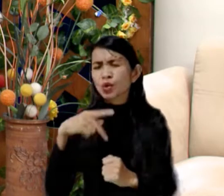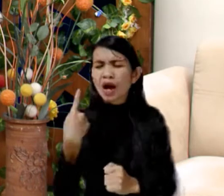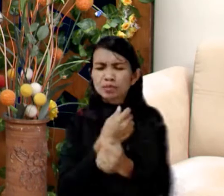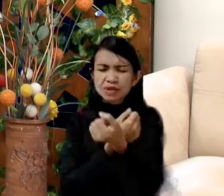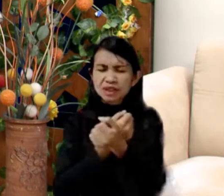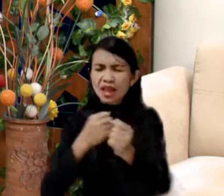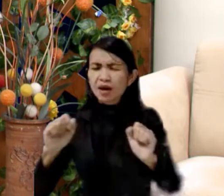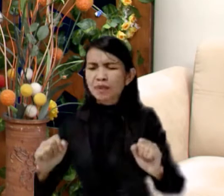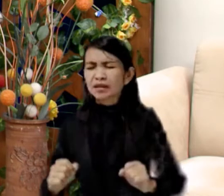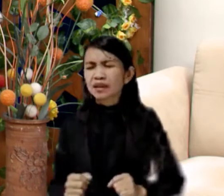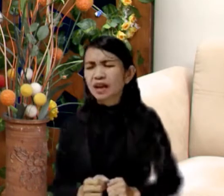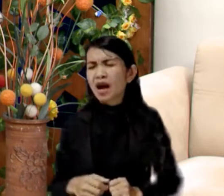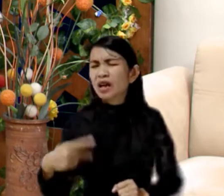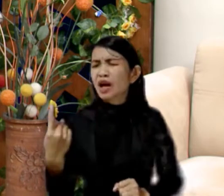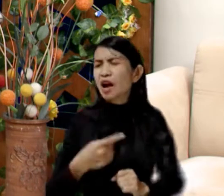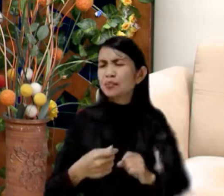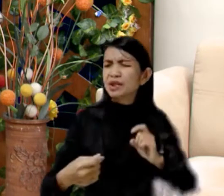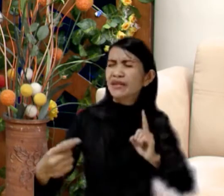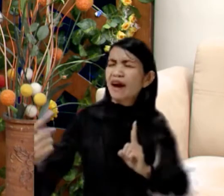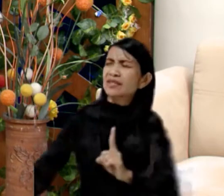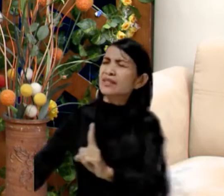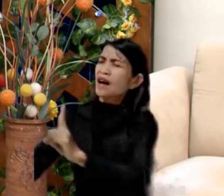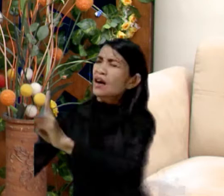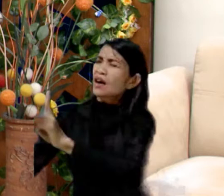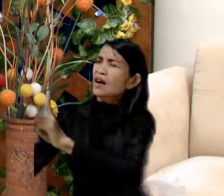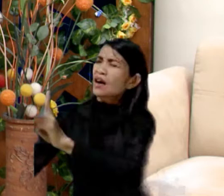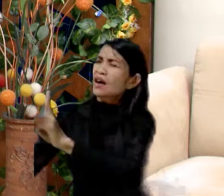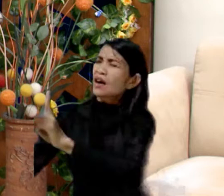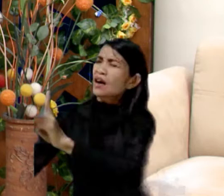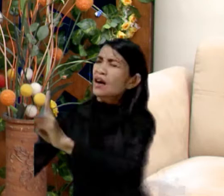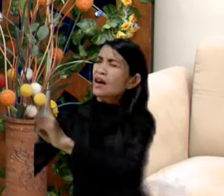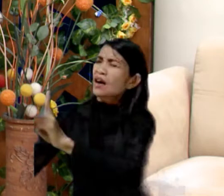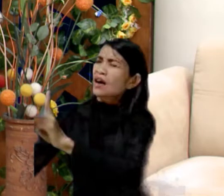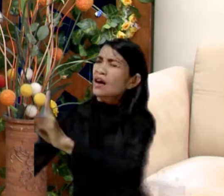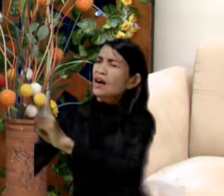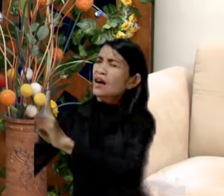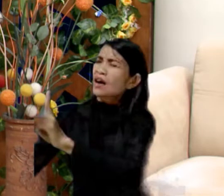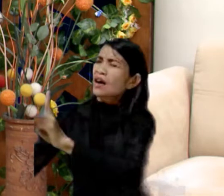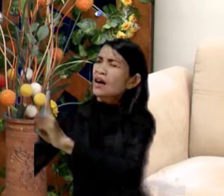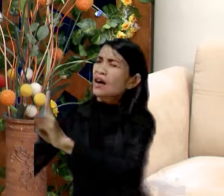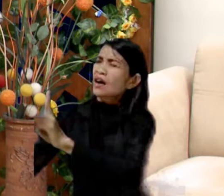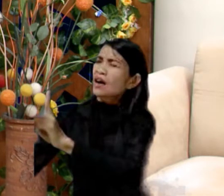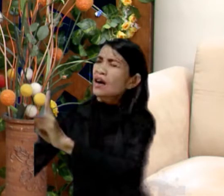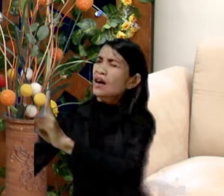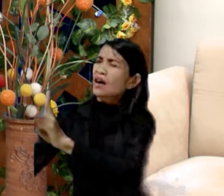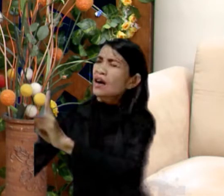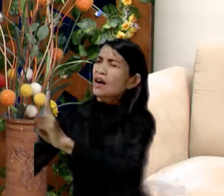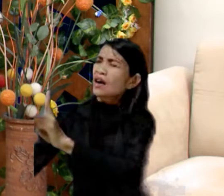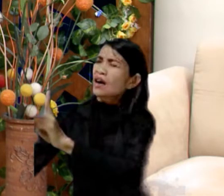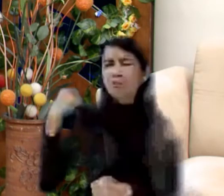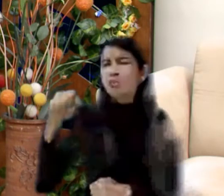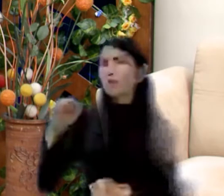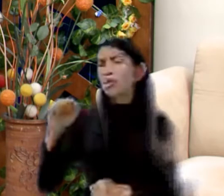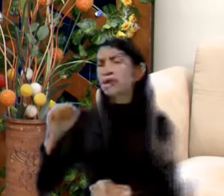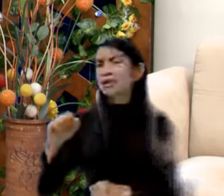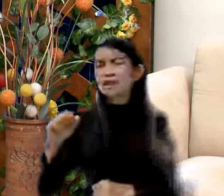ini. Menyadari ketidakmampuan kami, ketidaksanggupan kami. Oleh karena kesalahan dan dosa-dosa yang kami perbuat melawan